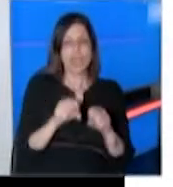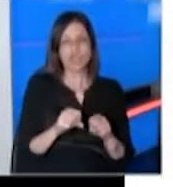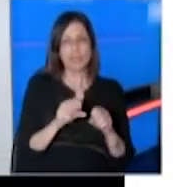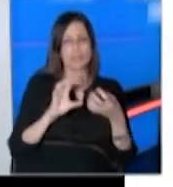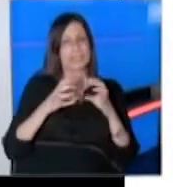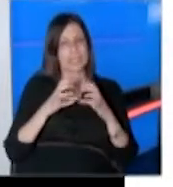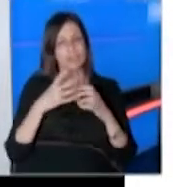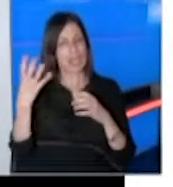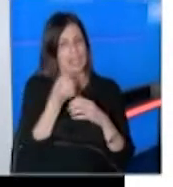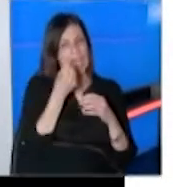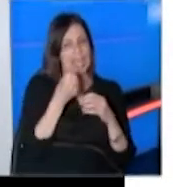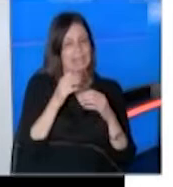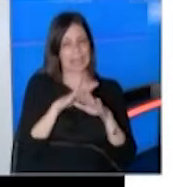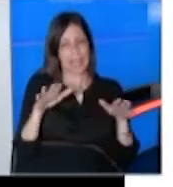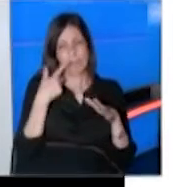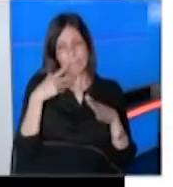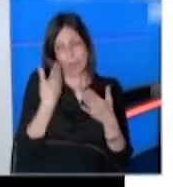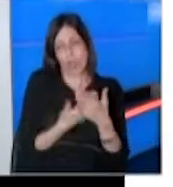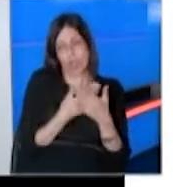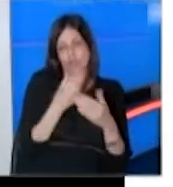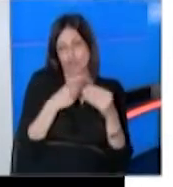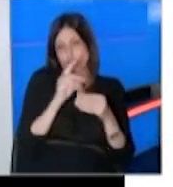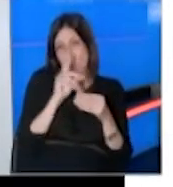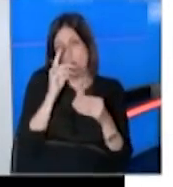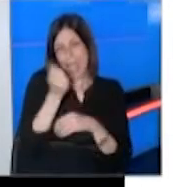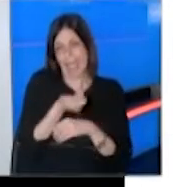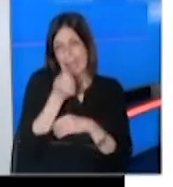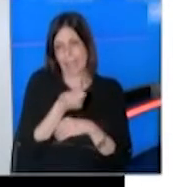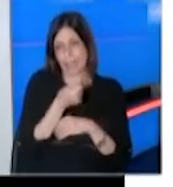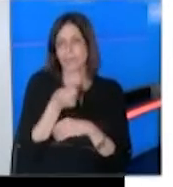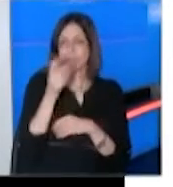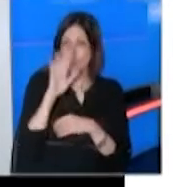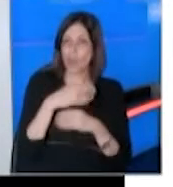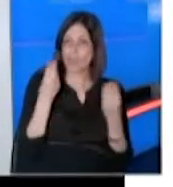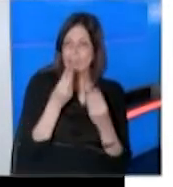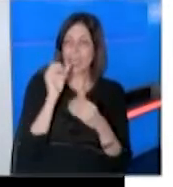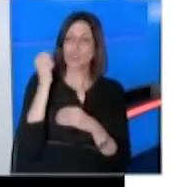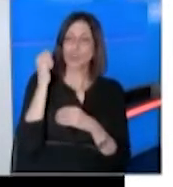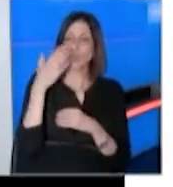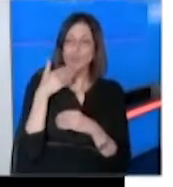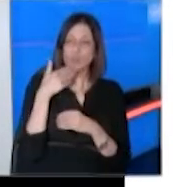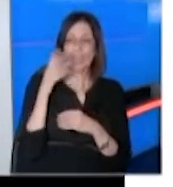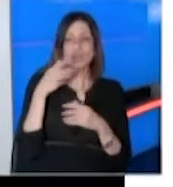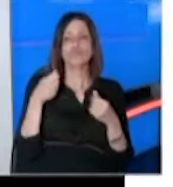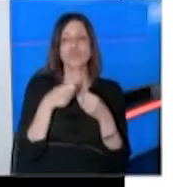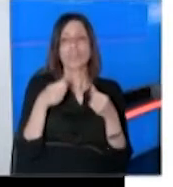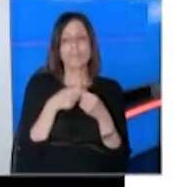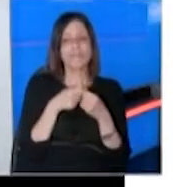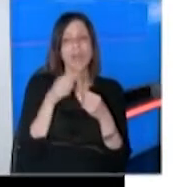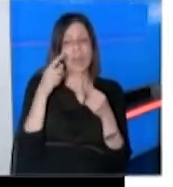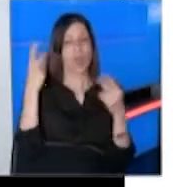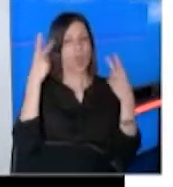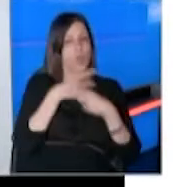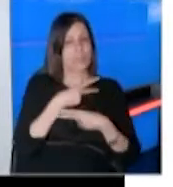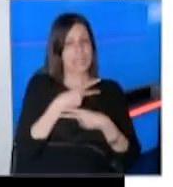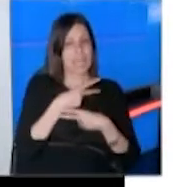קרקע, אם הוכיחו שהיה שימוש לא חקלאי. עוד דבר חשוב שנדון עליו בפרקים הבאים, הסוכנות היהודית הייתה שותפה בחוזה המשולש.